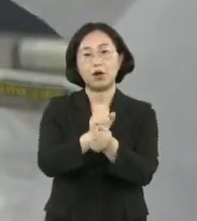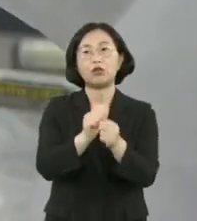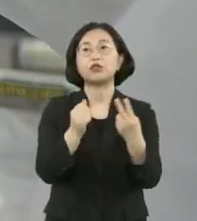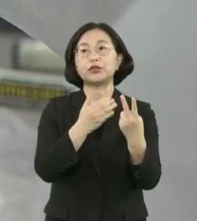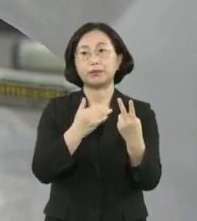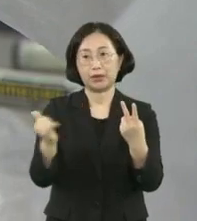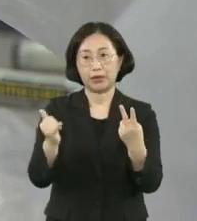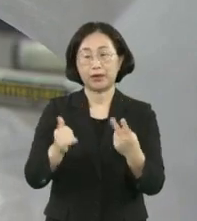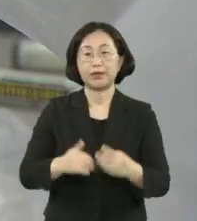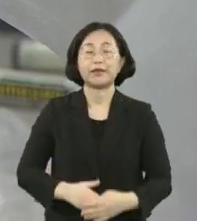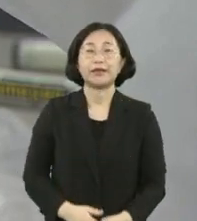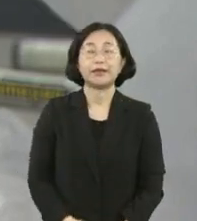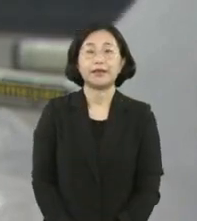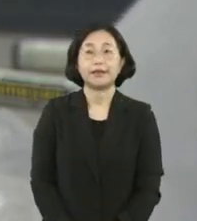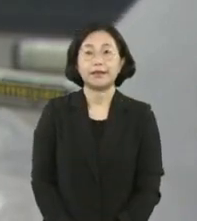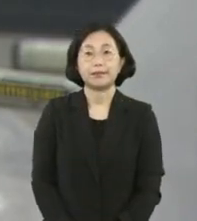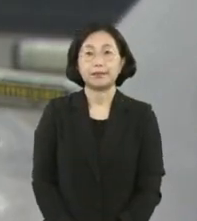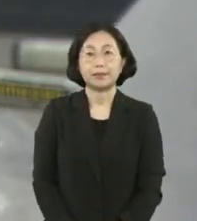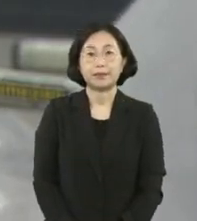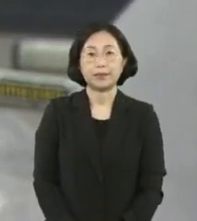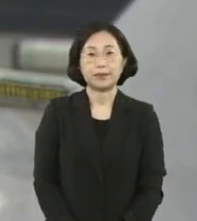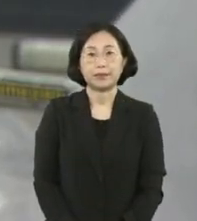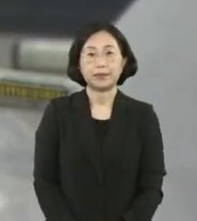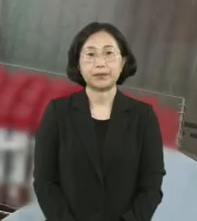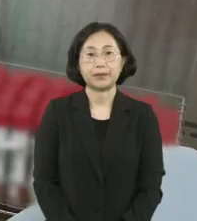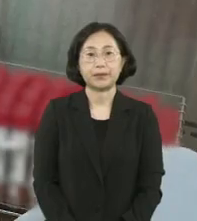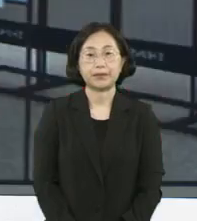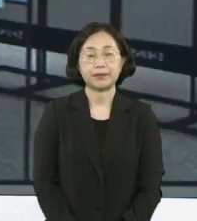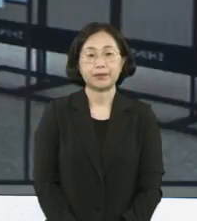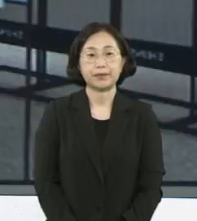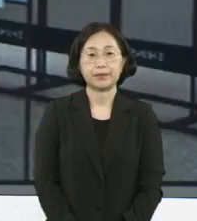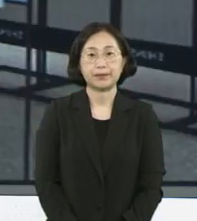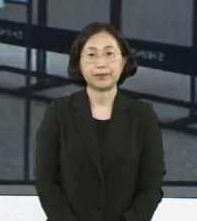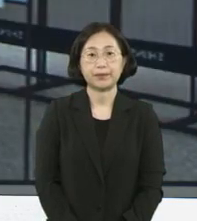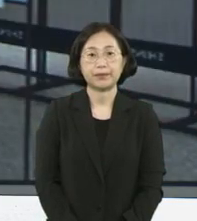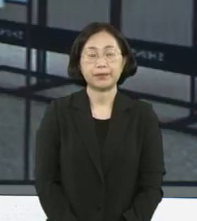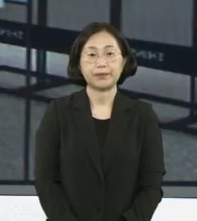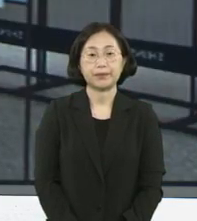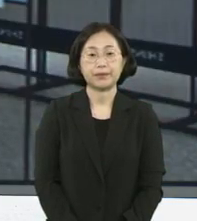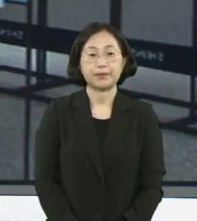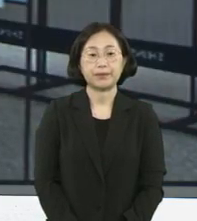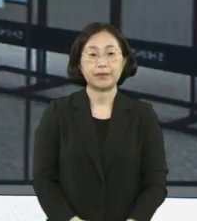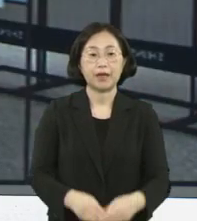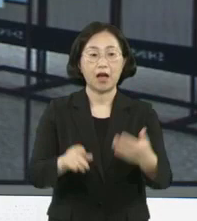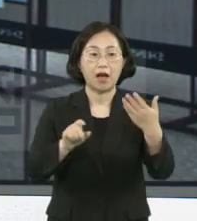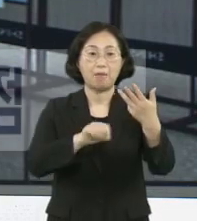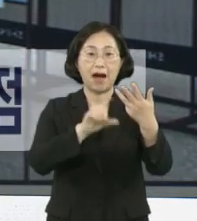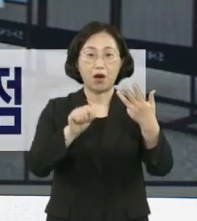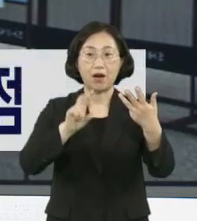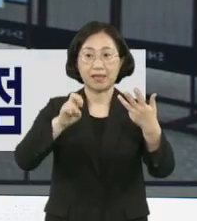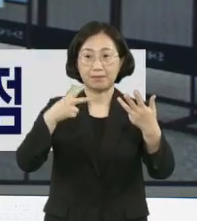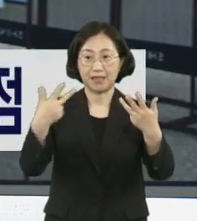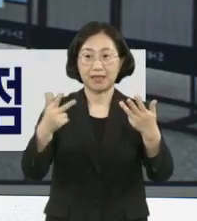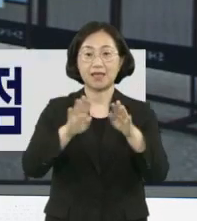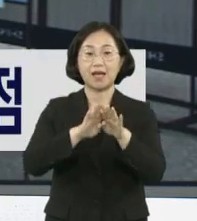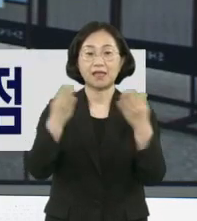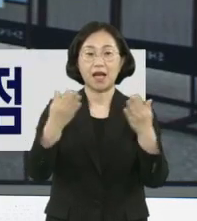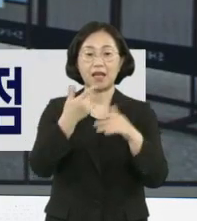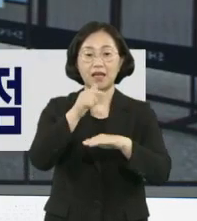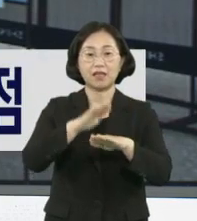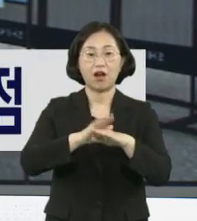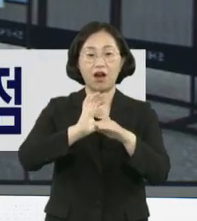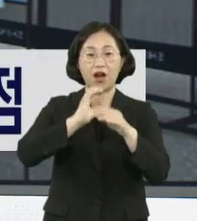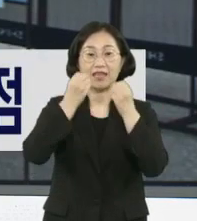2명이 확진 판정을 받았습니다. 지난달 27일 개점한 대전